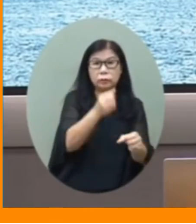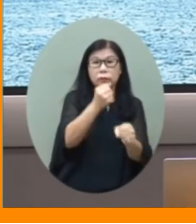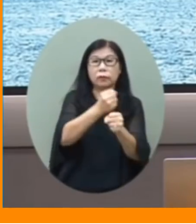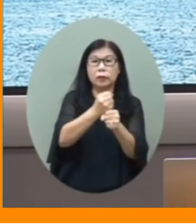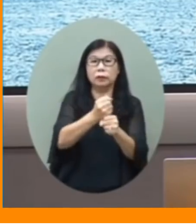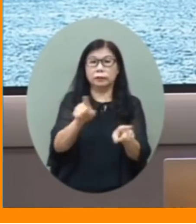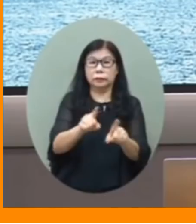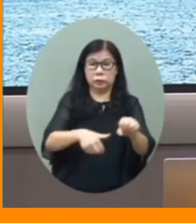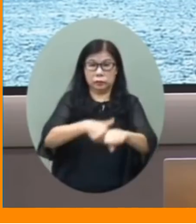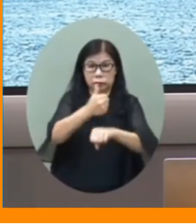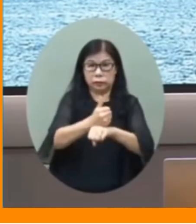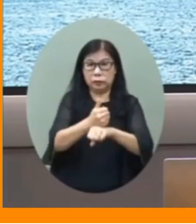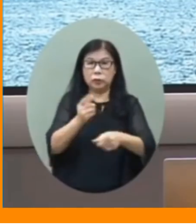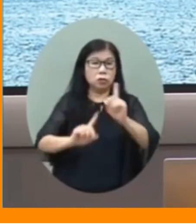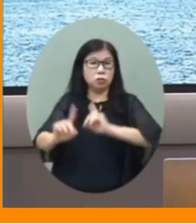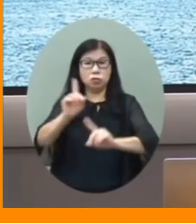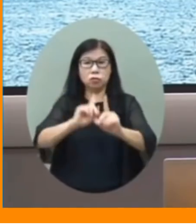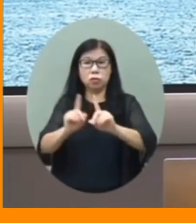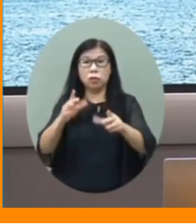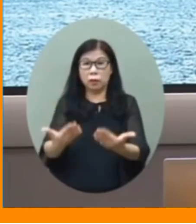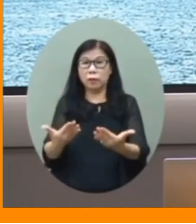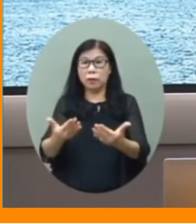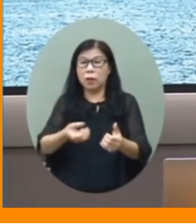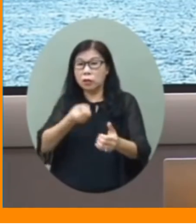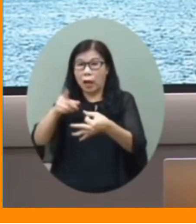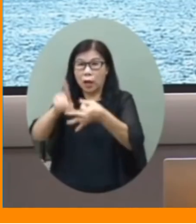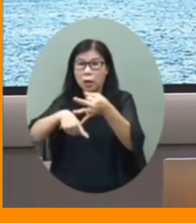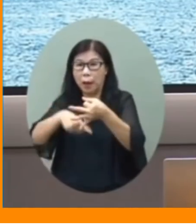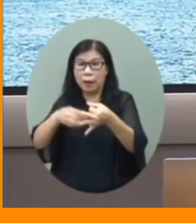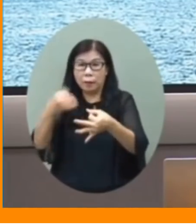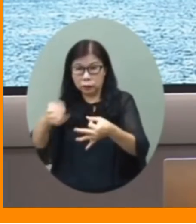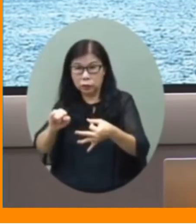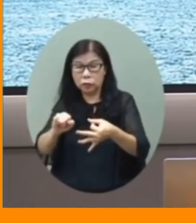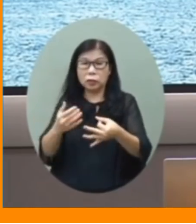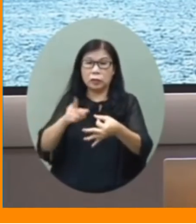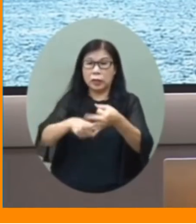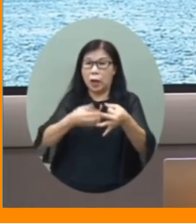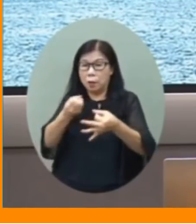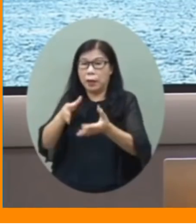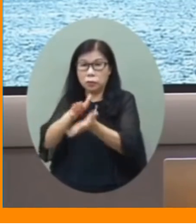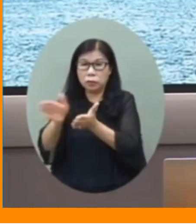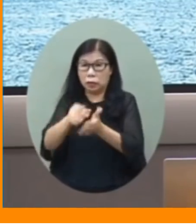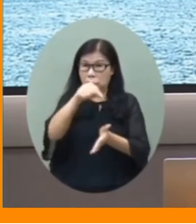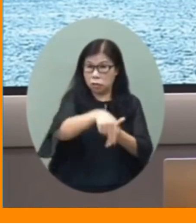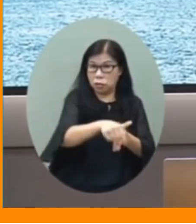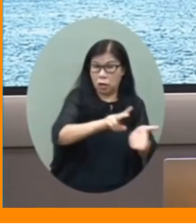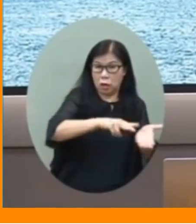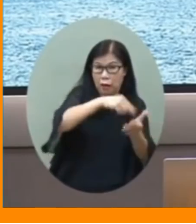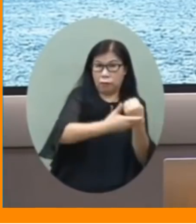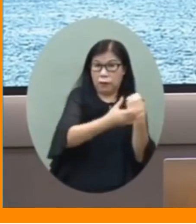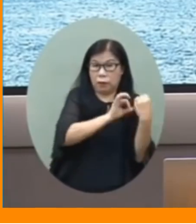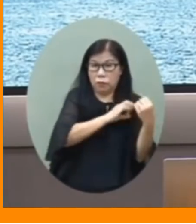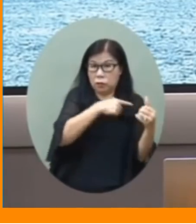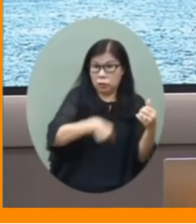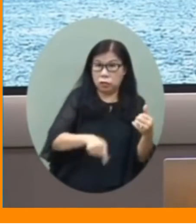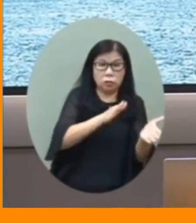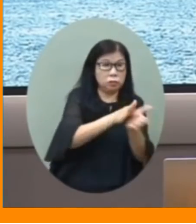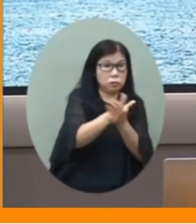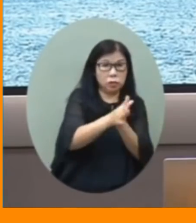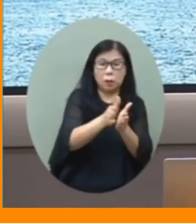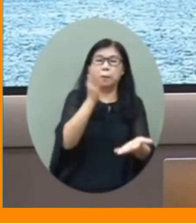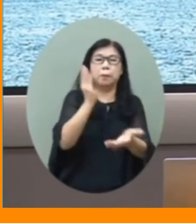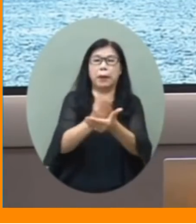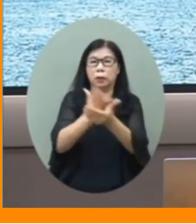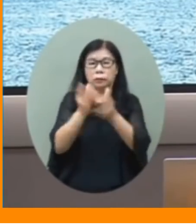立法會議員？唔係一個隨意咁，因為你喺嗰度過唔到關，你喺呢度咧都要走，並唔存在呢個考慮，一定要睇